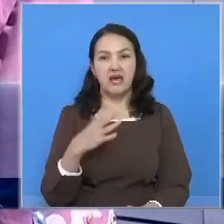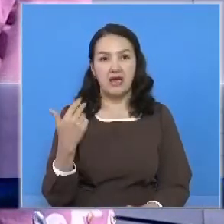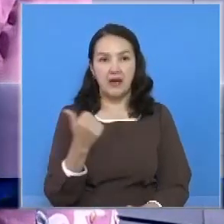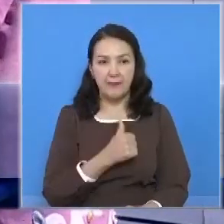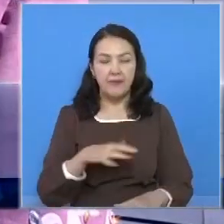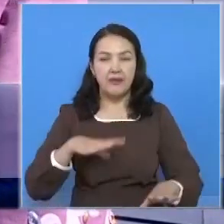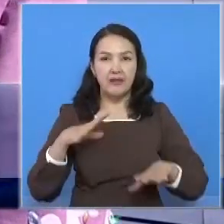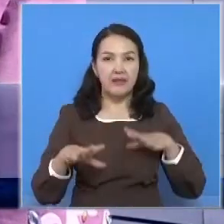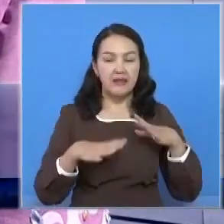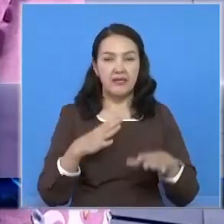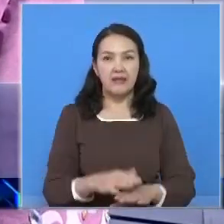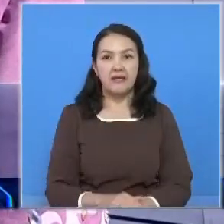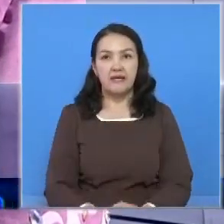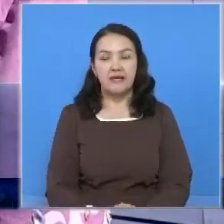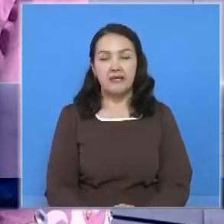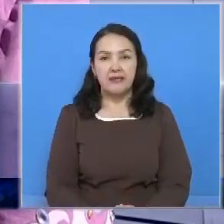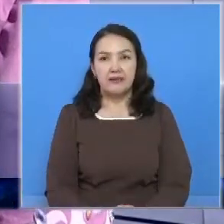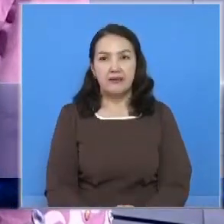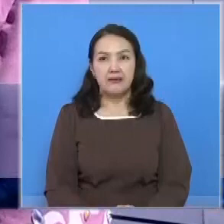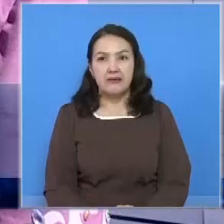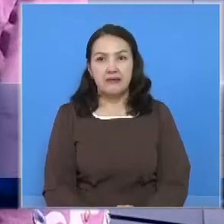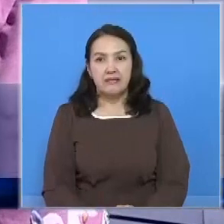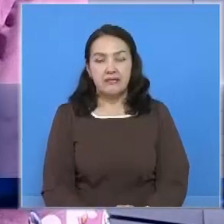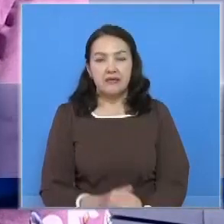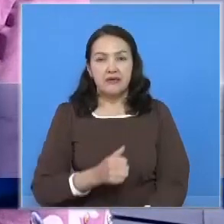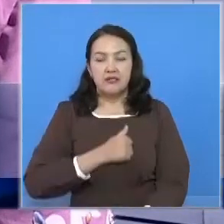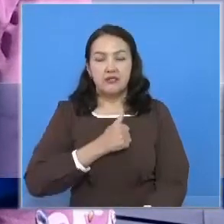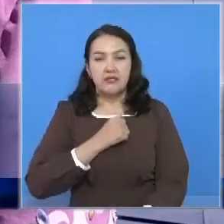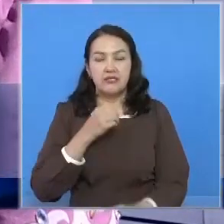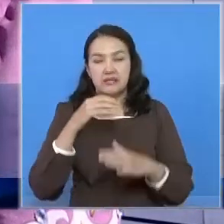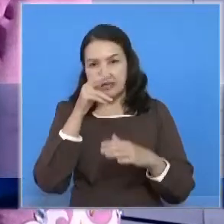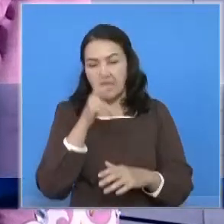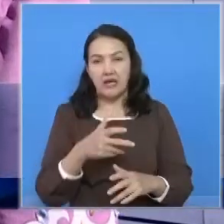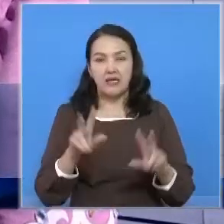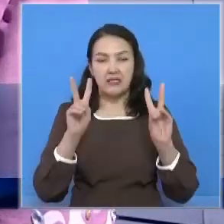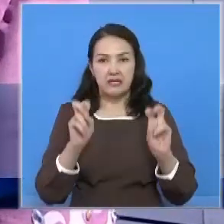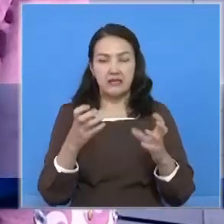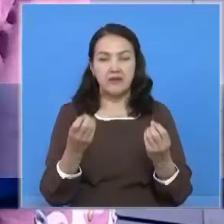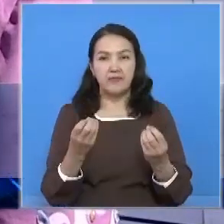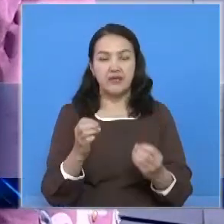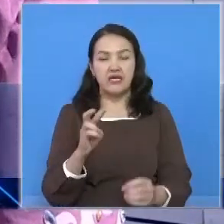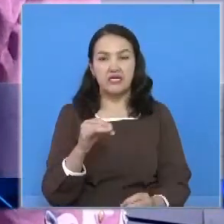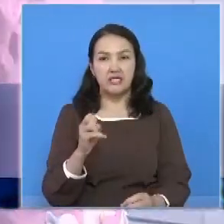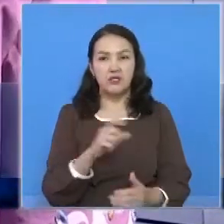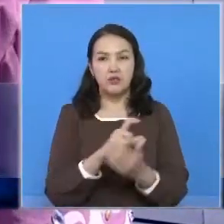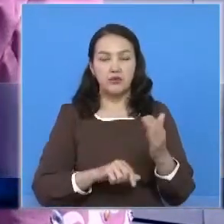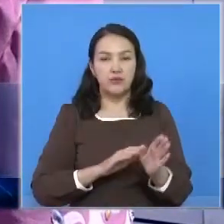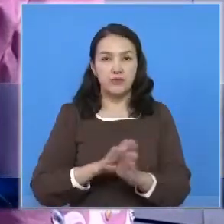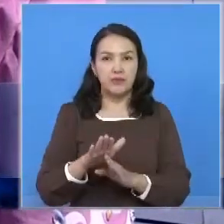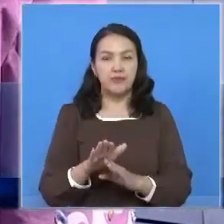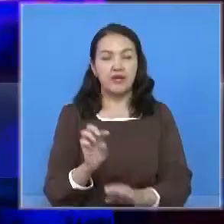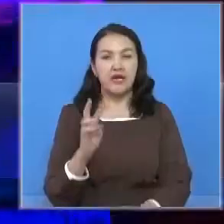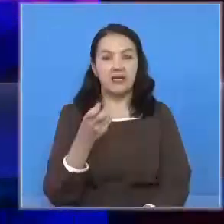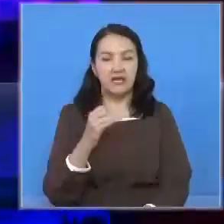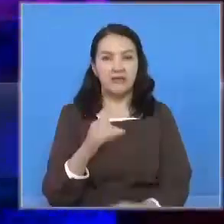дайындалдық. Қандай күй орындады? Мен солдат сағынышын және ақжелең күйін орындадым. Ачкей ауданынан